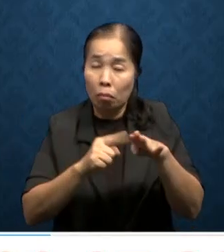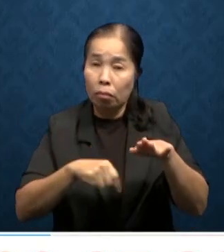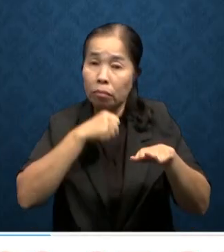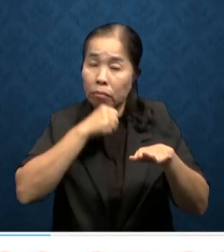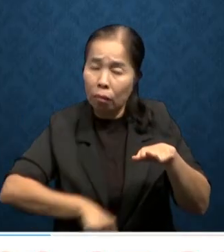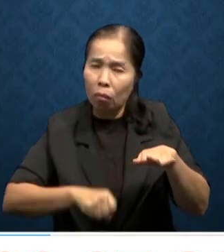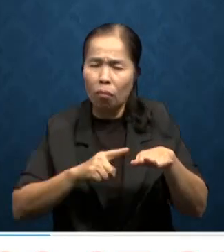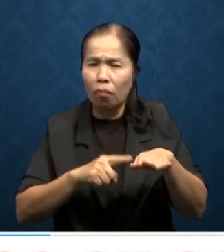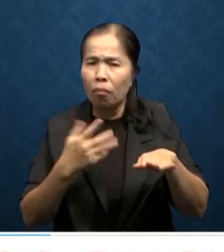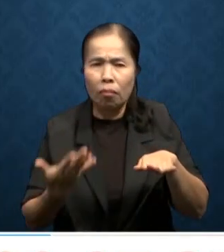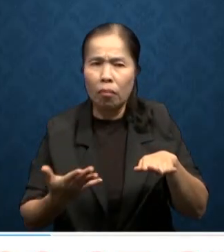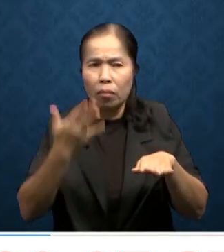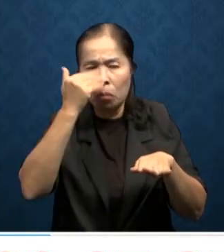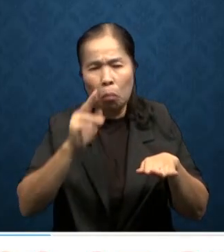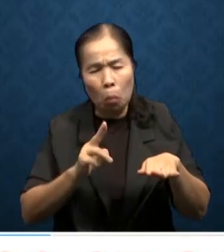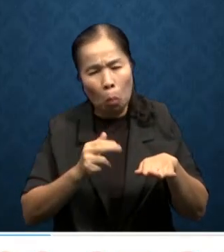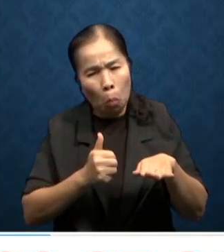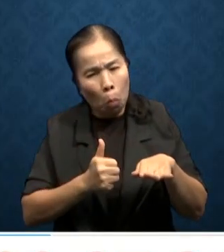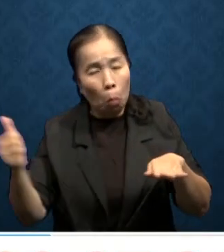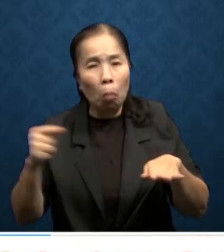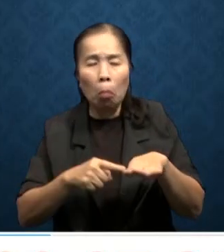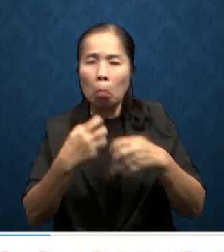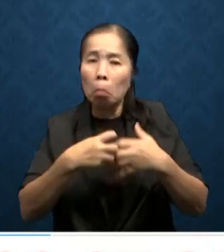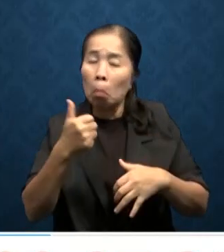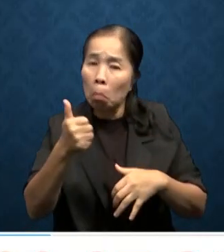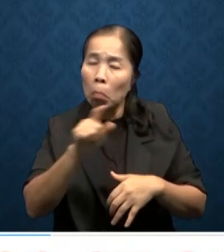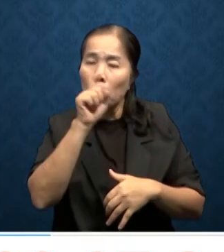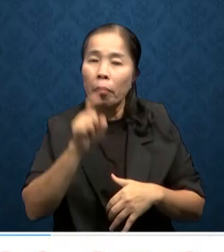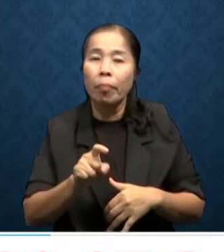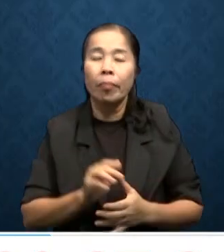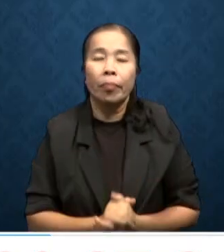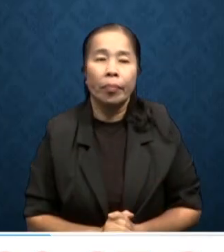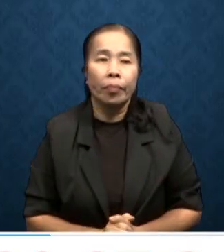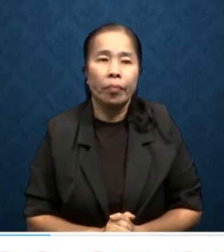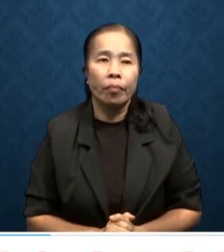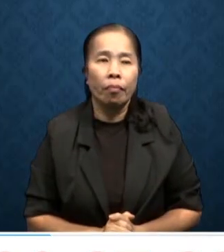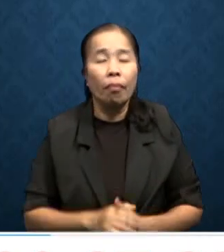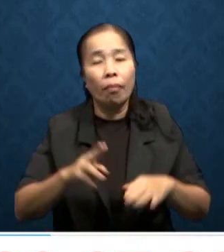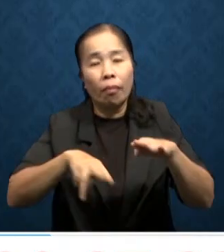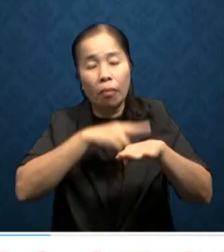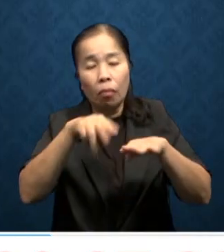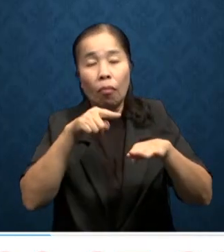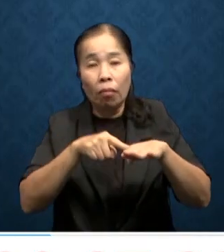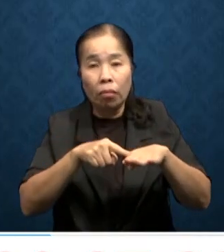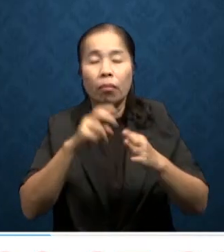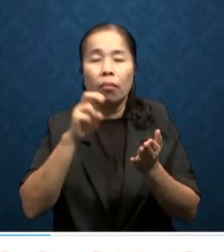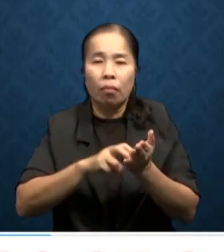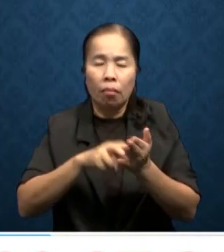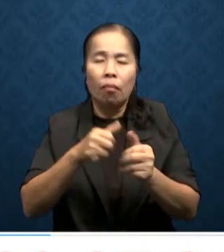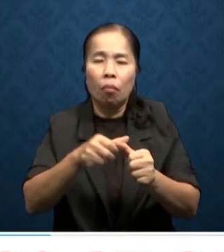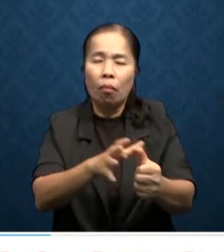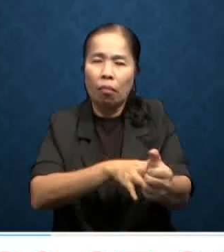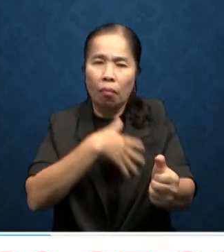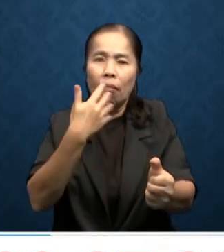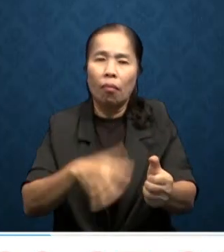เก็บหรืออย่างไรถึงใช้ได้นานขนาดนี้นะคะก็คิดว่าการตรวจสภาพรถที่จดทะเบียนและใช้มานานขนาด